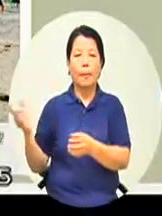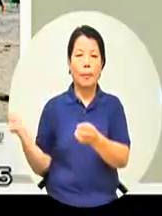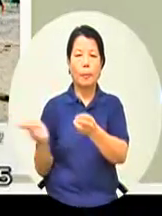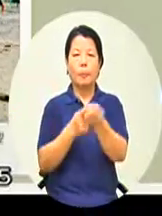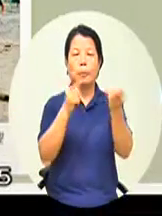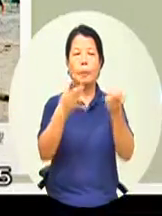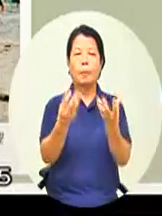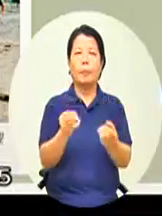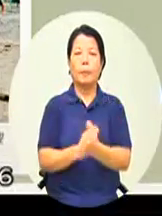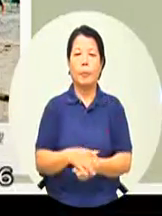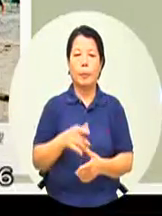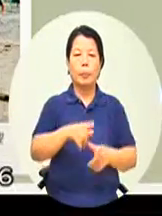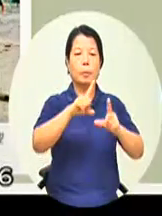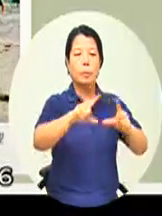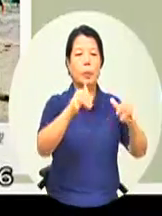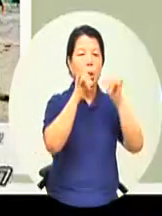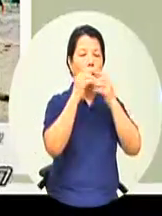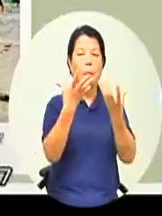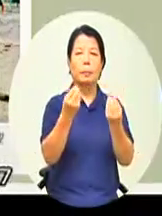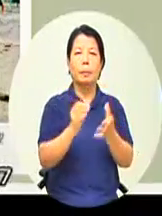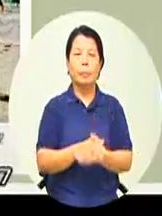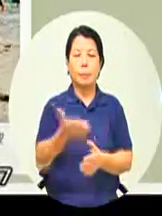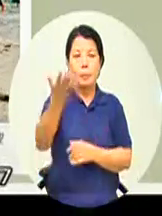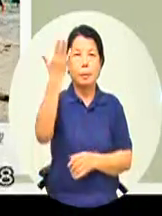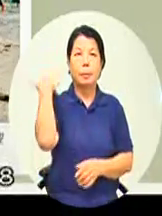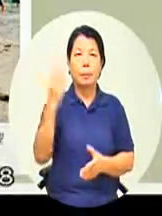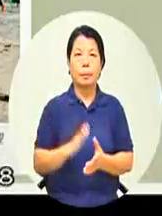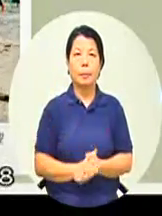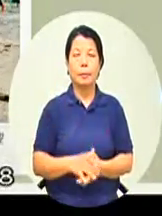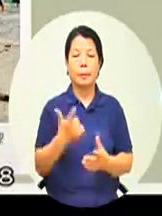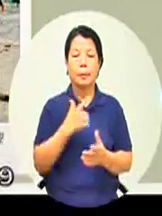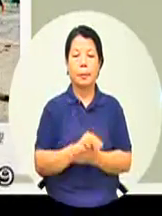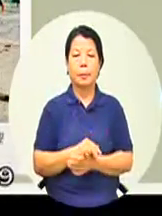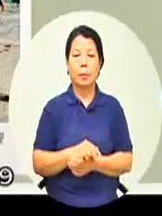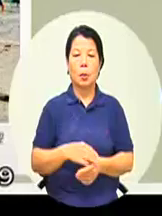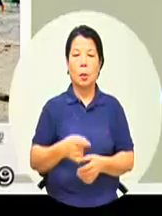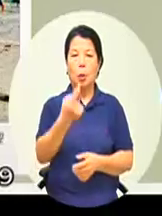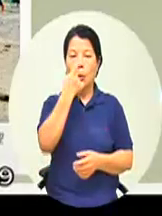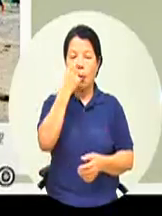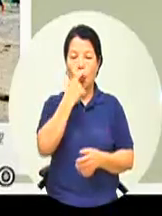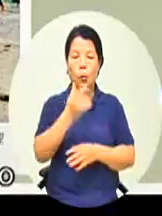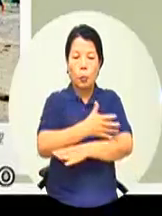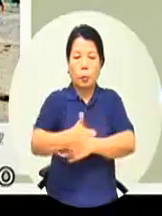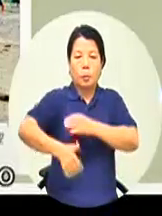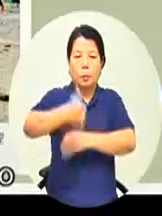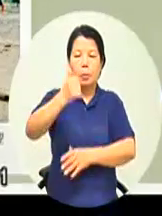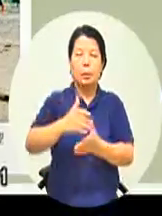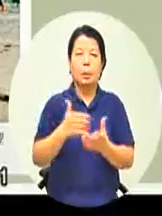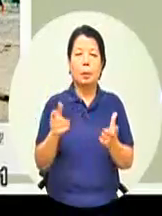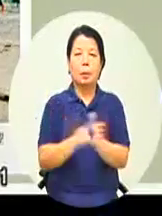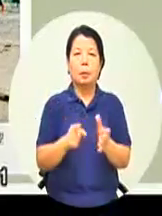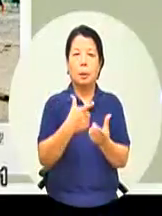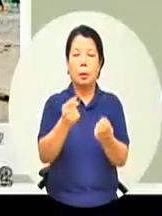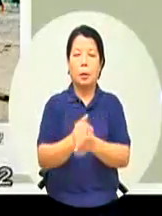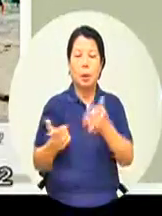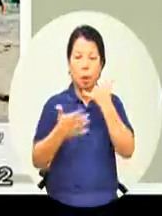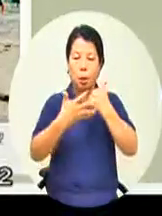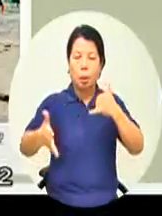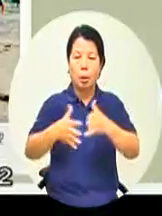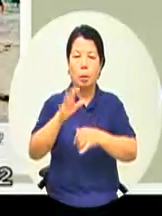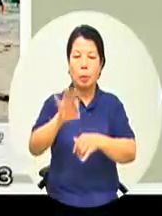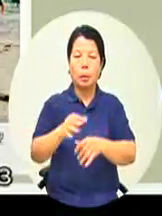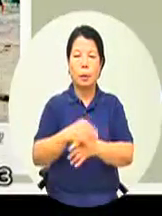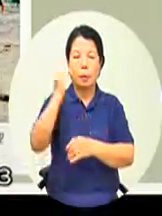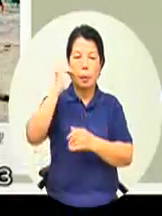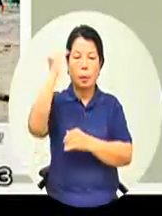有，包括大寮也没有，这是较早吼。他到余城县长吼、哦，在这管定哦，比河滨公园就在高平